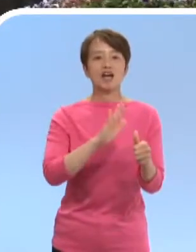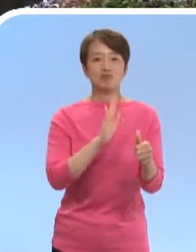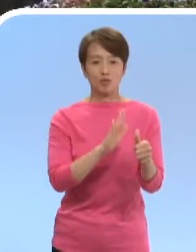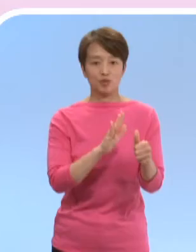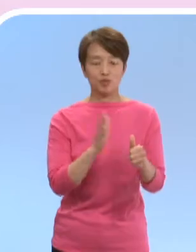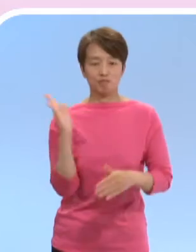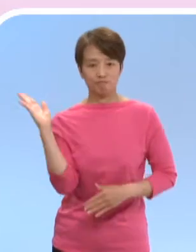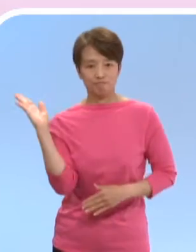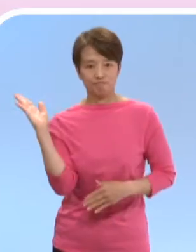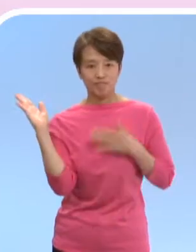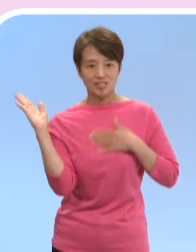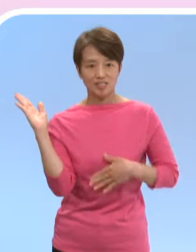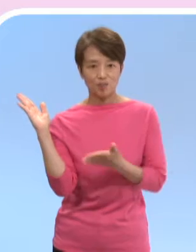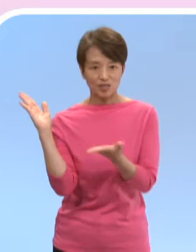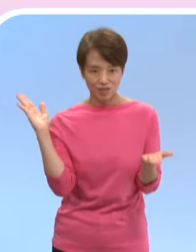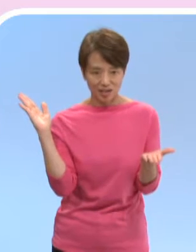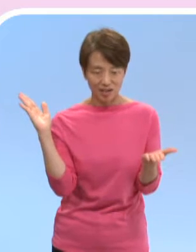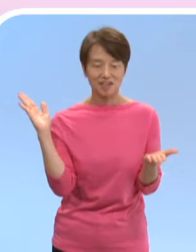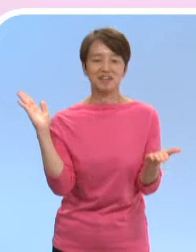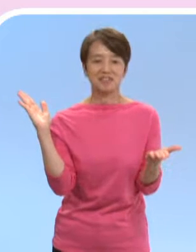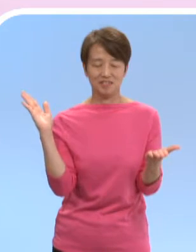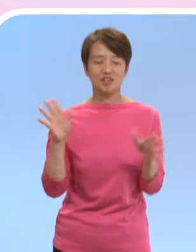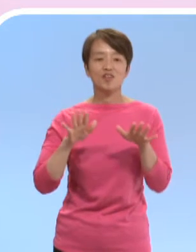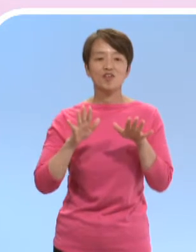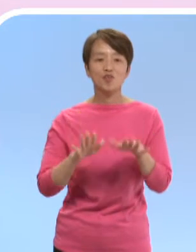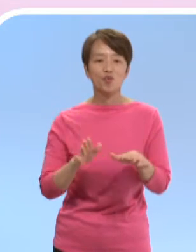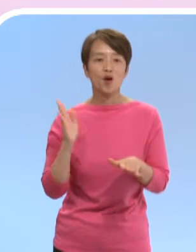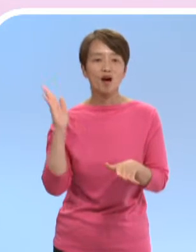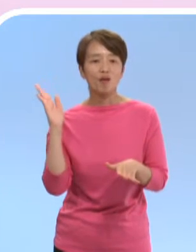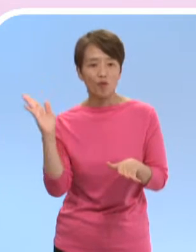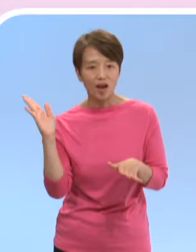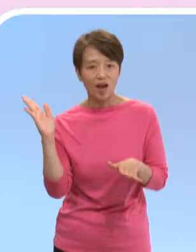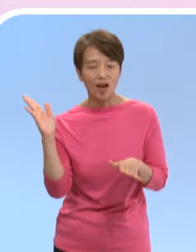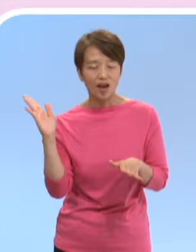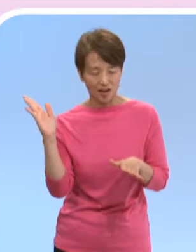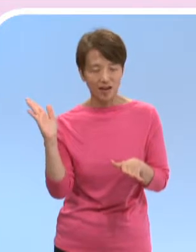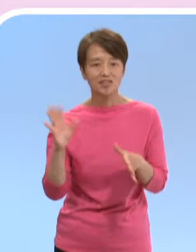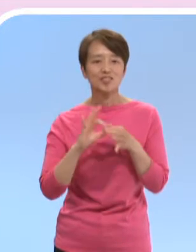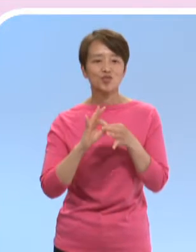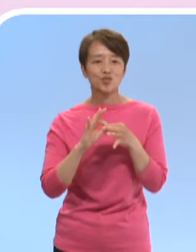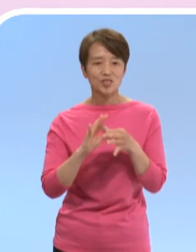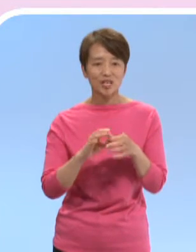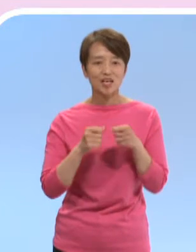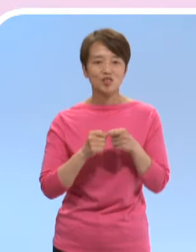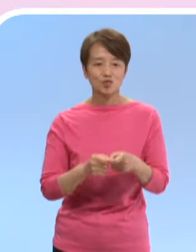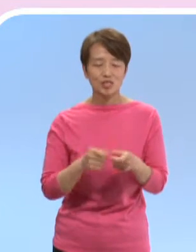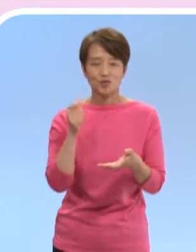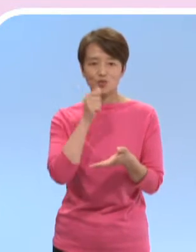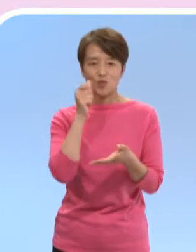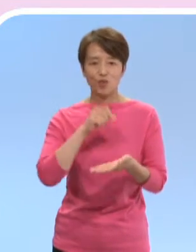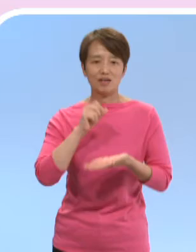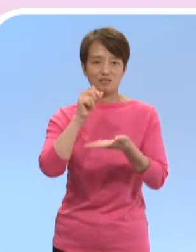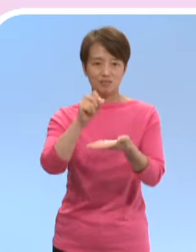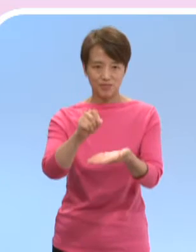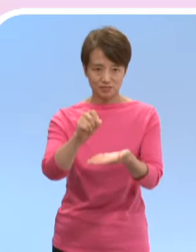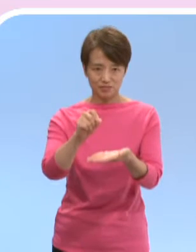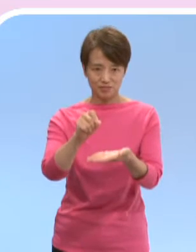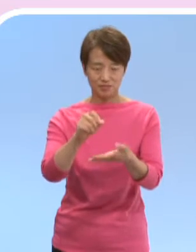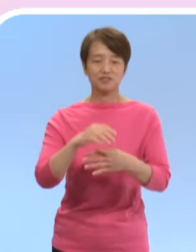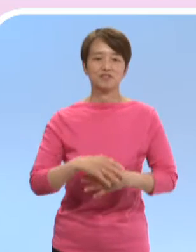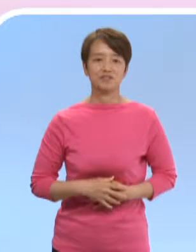しています。皆さん知っていましたか？今日はこのアプリについて詳しくご紹介します。